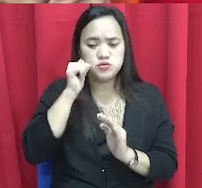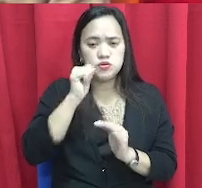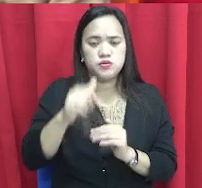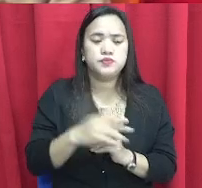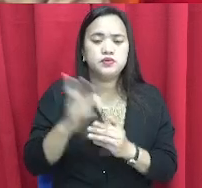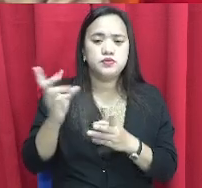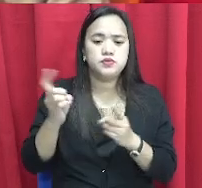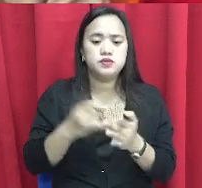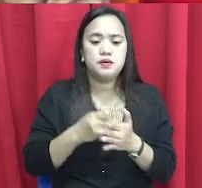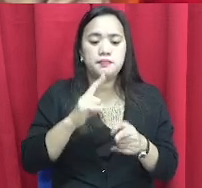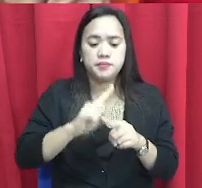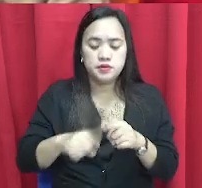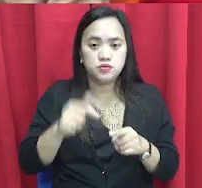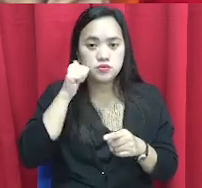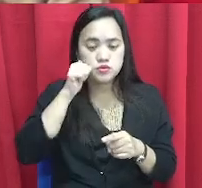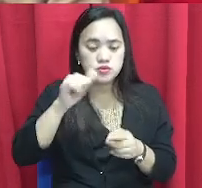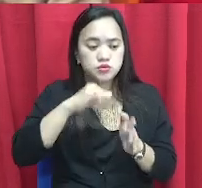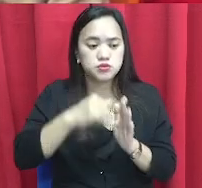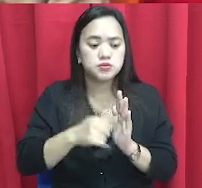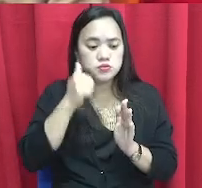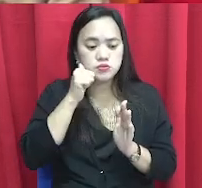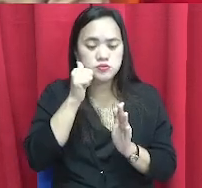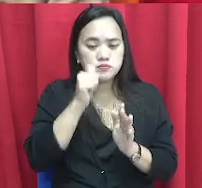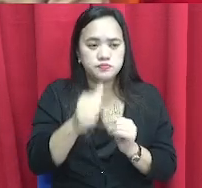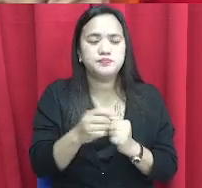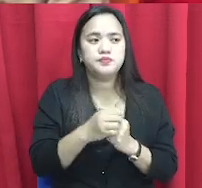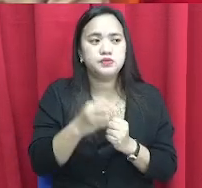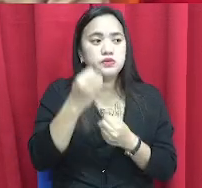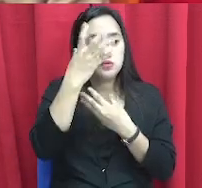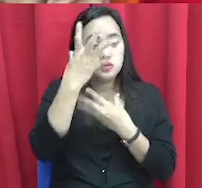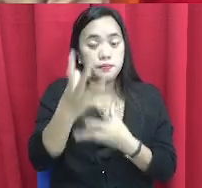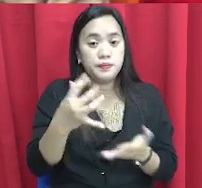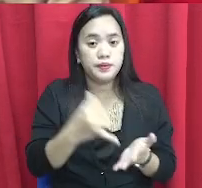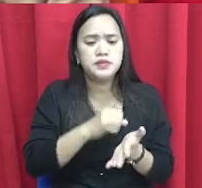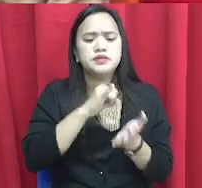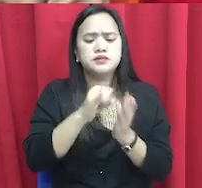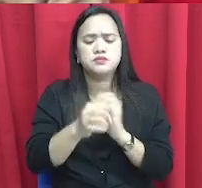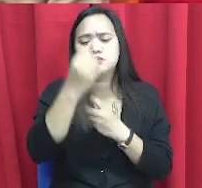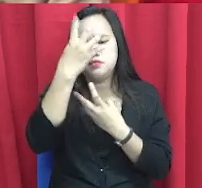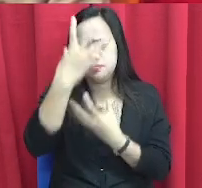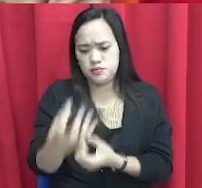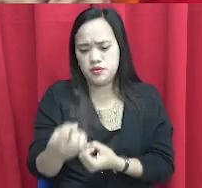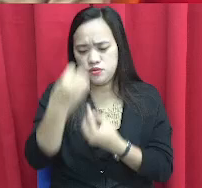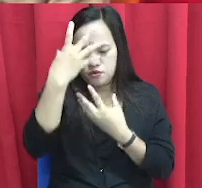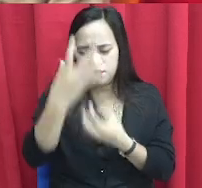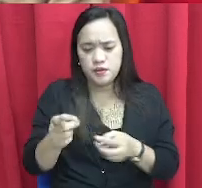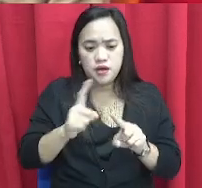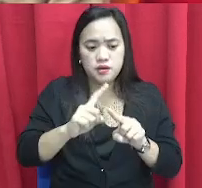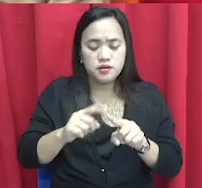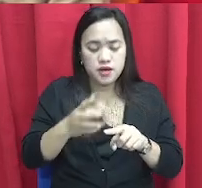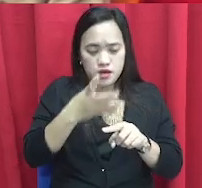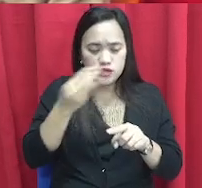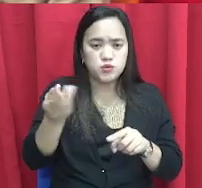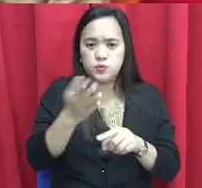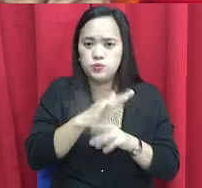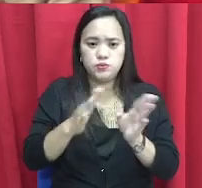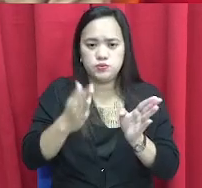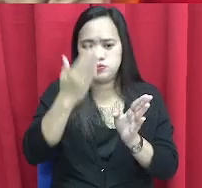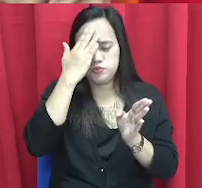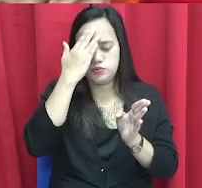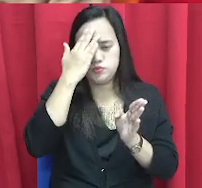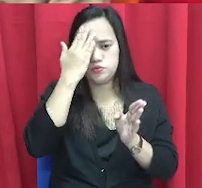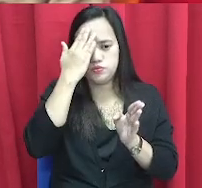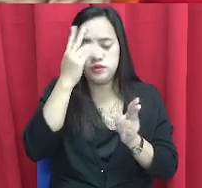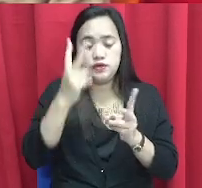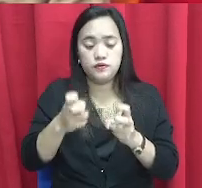sa Diyos develop lang yung pananampalataya mo sa Diyos sunod ka lang ng sunod di mo alam Hindi lang ikaw ang makikinabang maging ang family